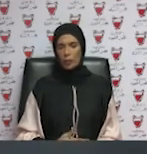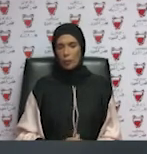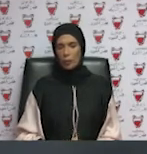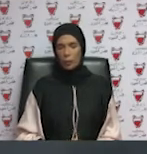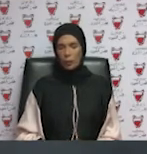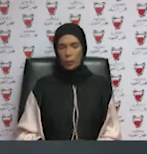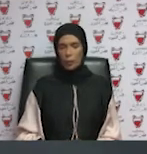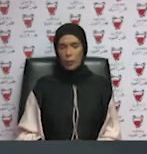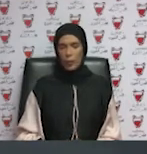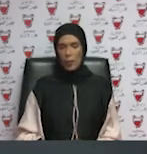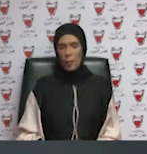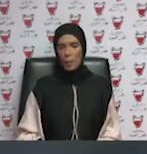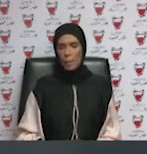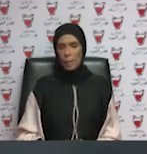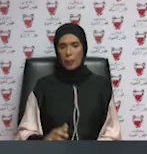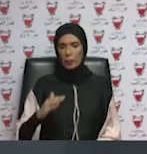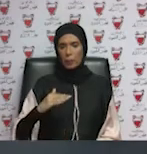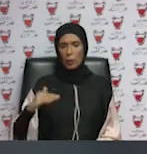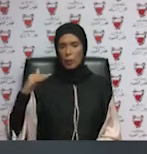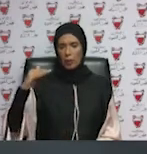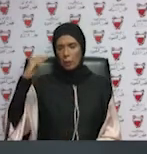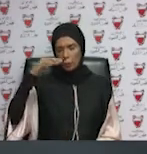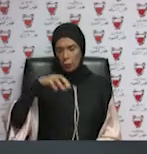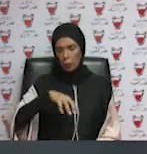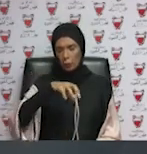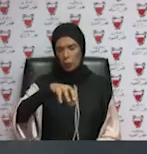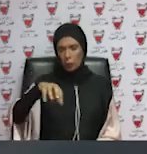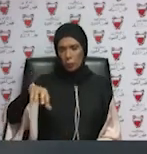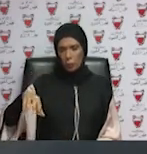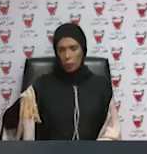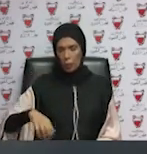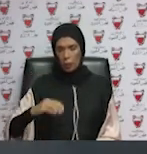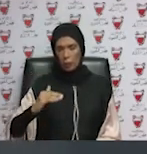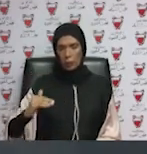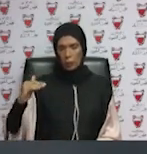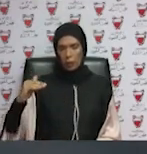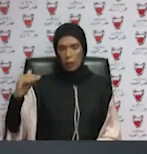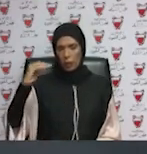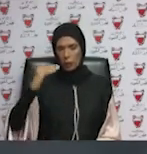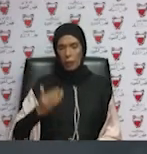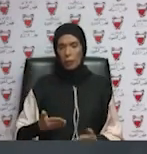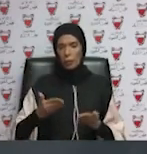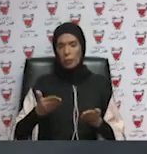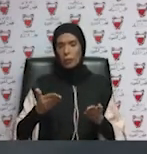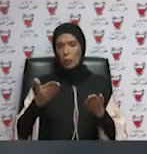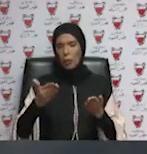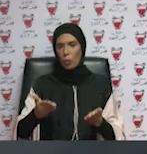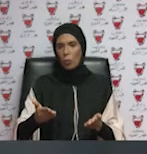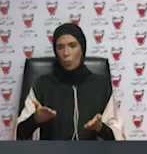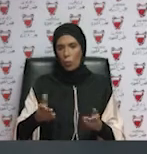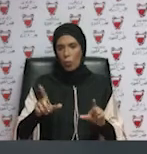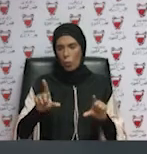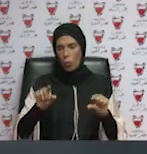معي في أن تقدم الأمم يقاس بمدى تقدم الخدمات وجودتها